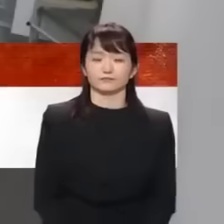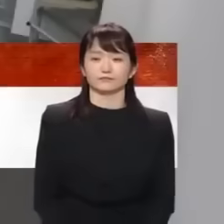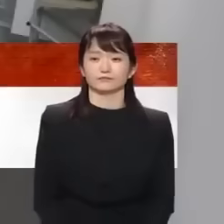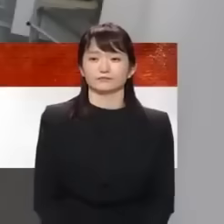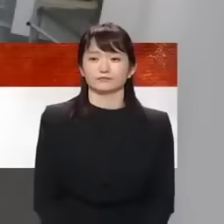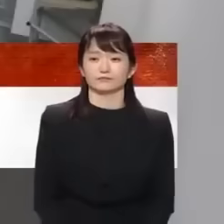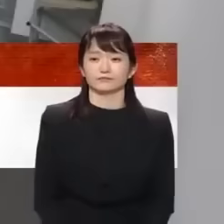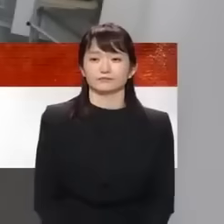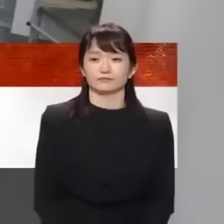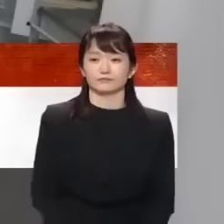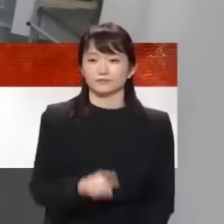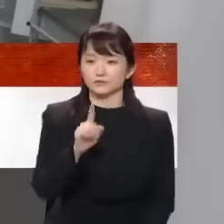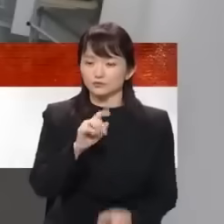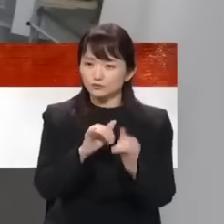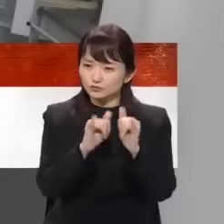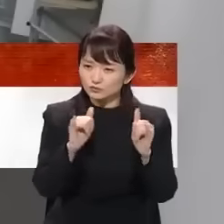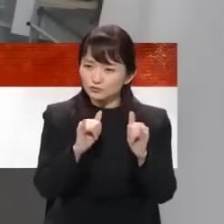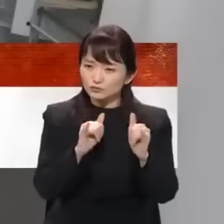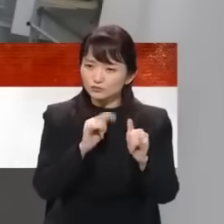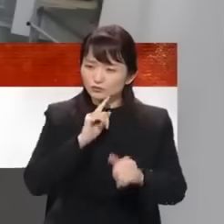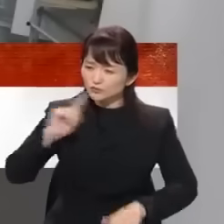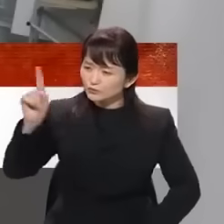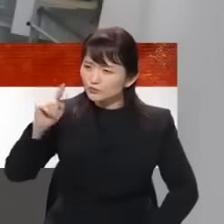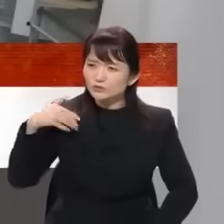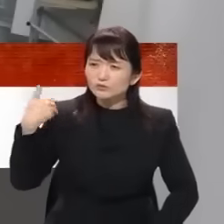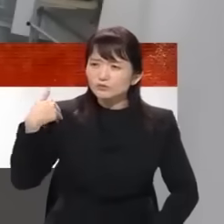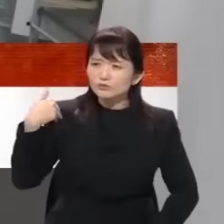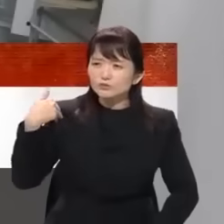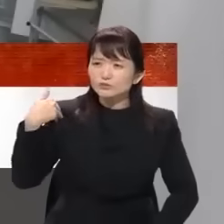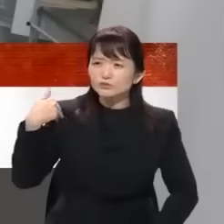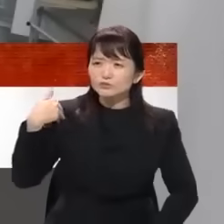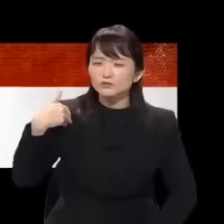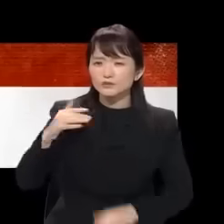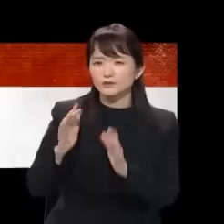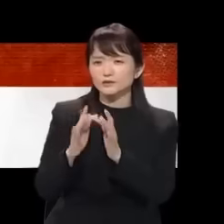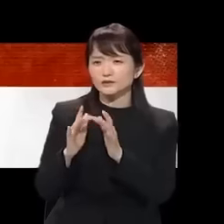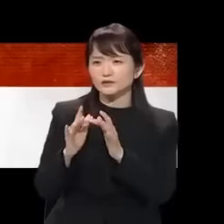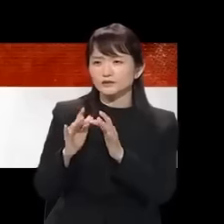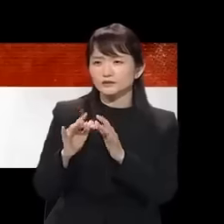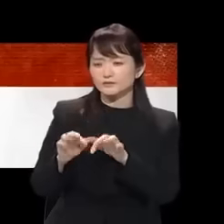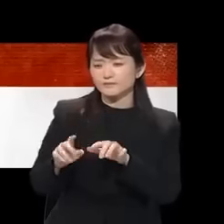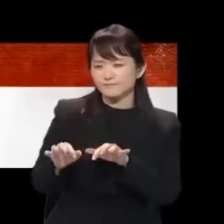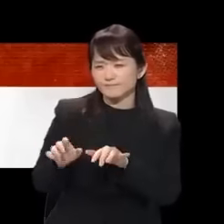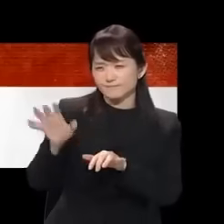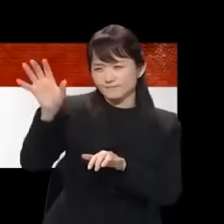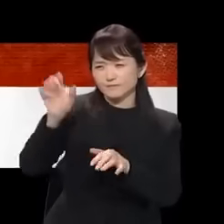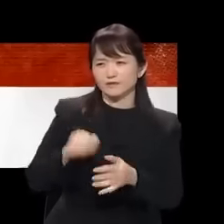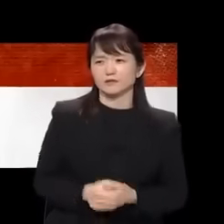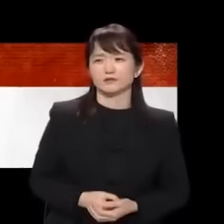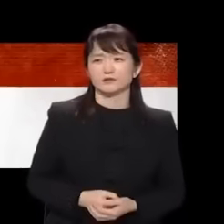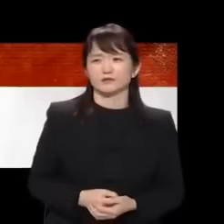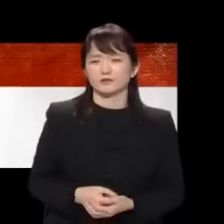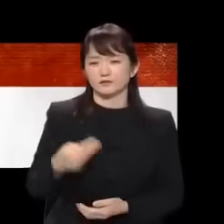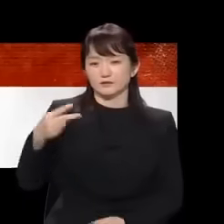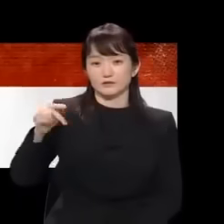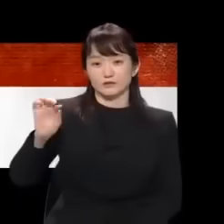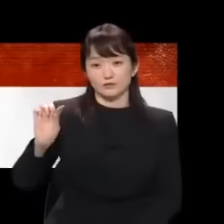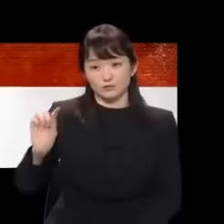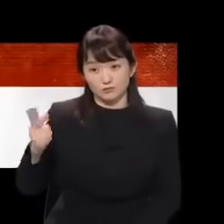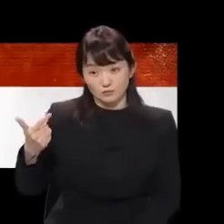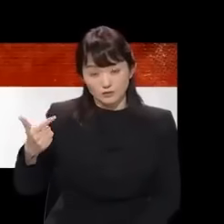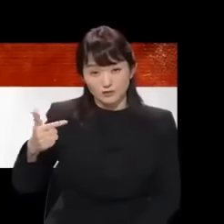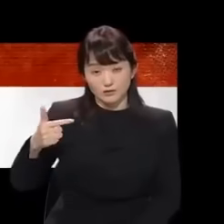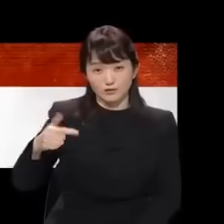만나보시죠는지 모르겠지만 국민 신문고에 글을 남겼어요 저번에서 소스나 공급하고 있는 물건을